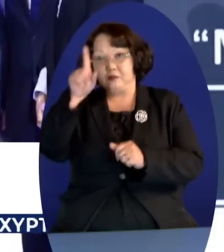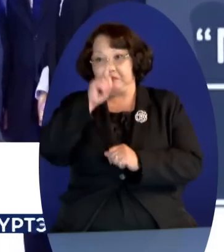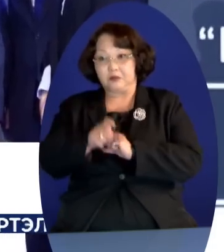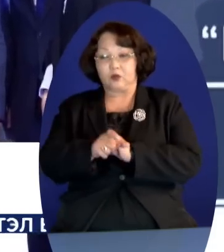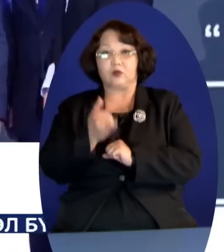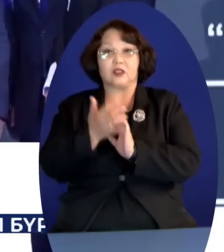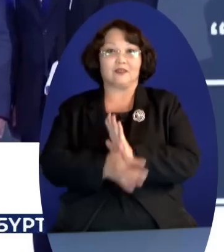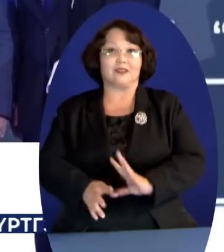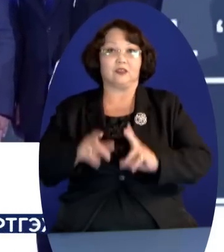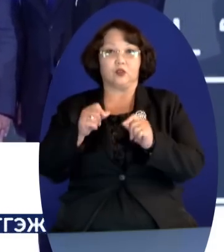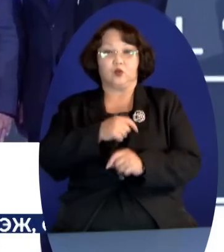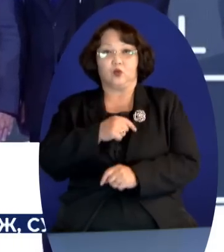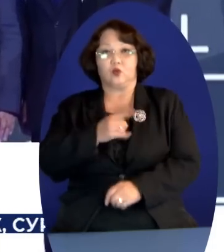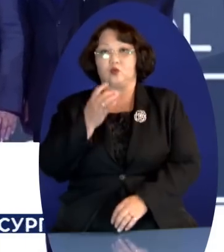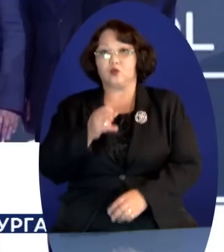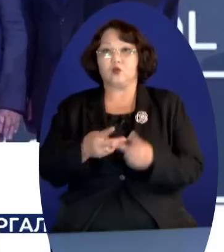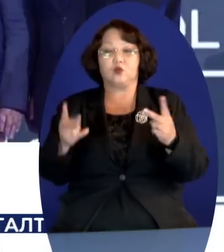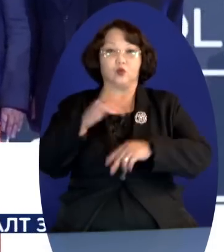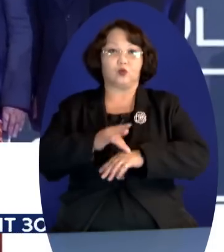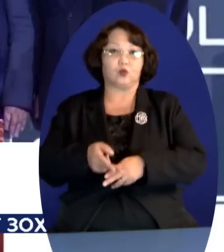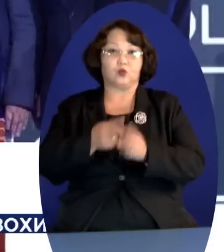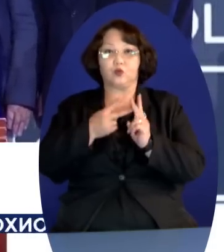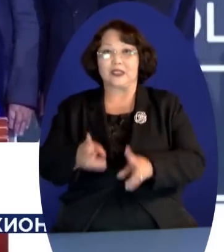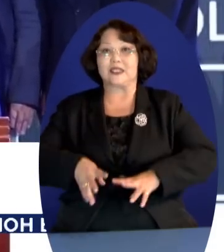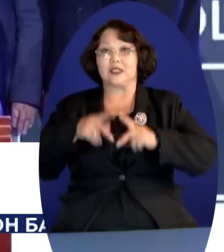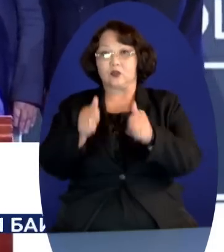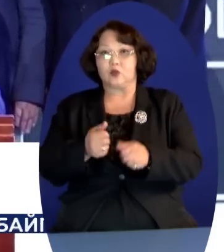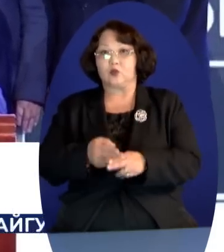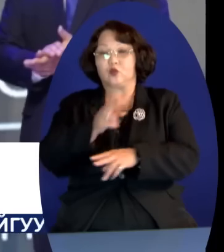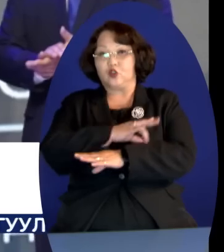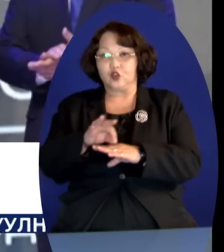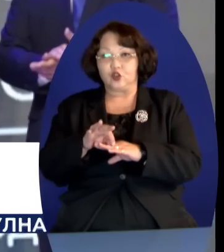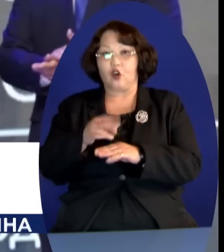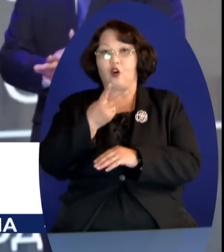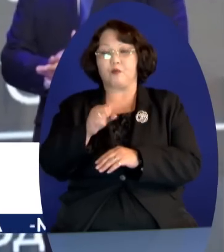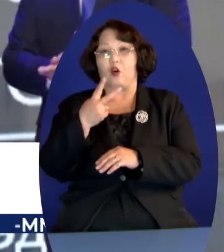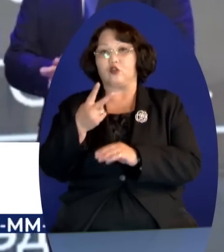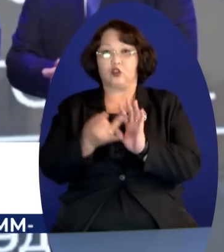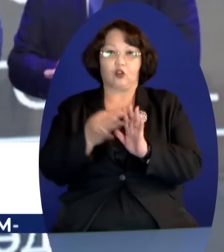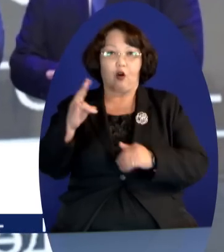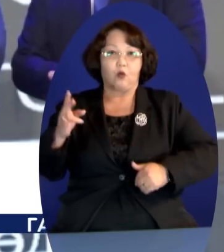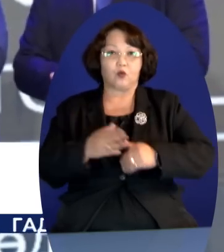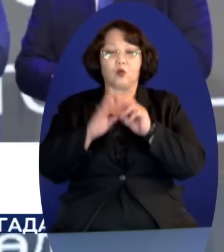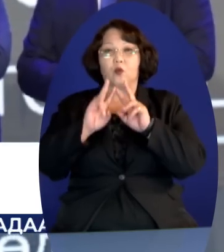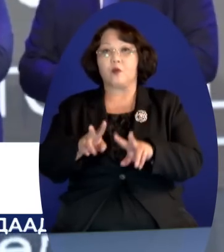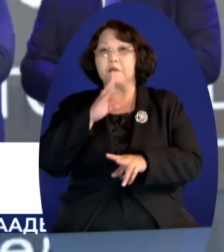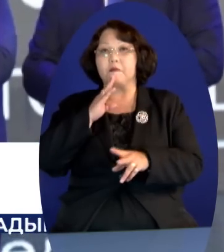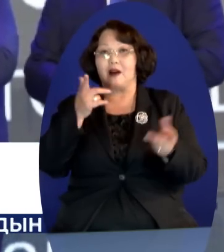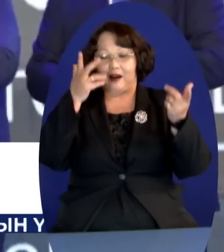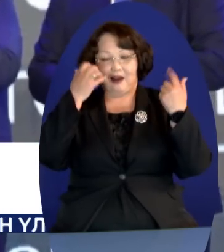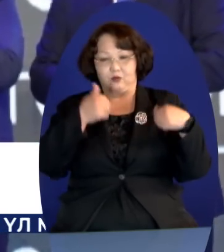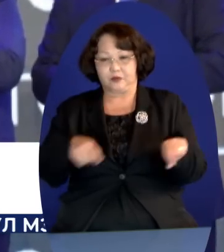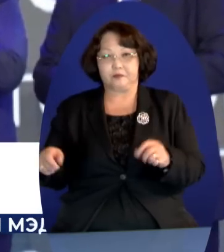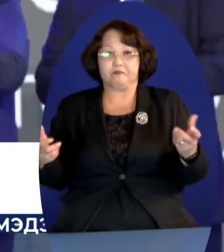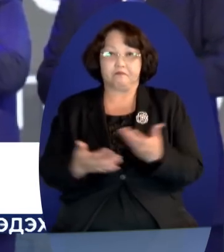чиглэсэн зүрх судасны үндэсний төв ба тусламж үйлчилгээг сайжруулах тусламжийн төслийг 2027 хүртэл үргэлжлүүлэхээр болж талууд өнөөдөр гарын үсэг